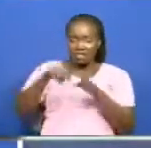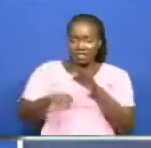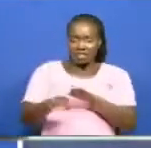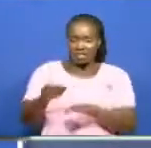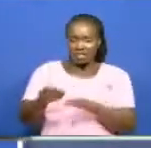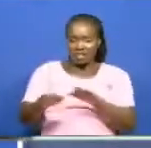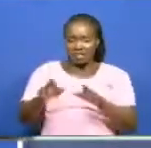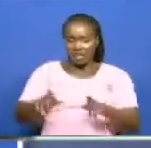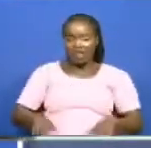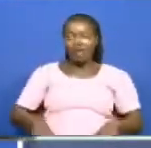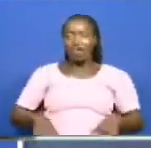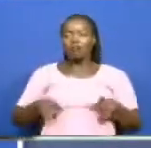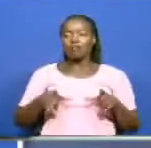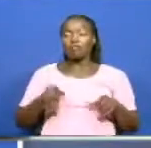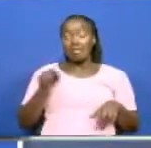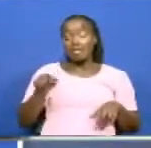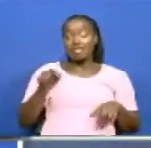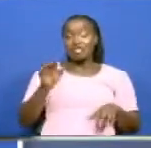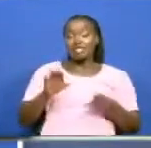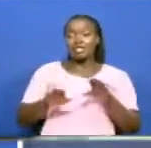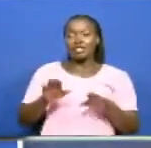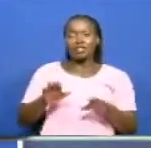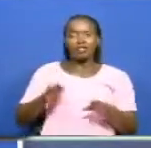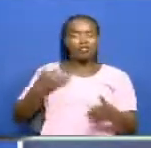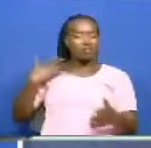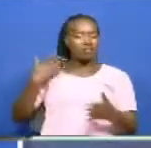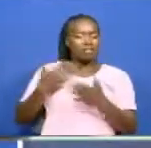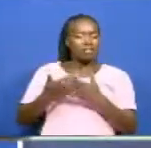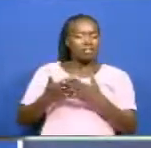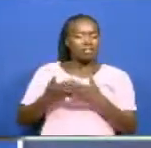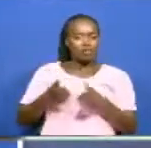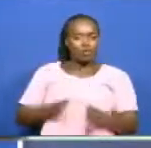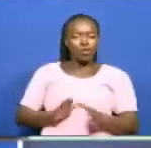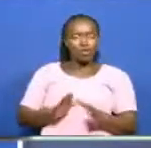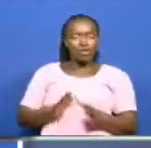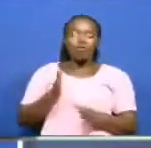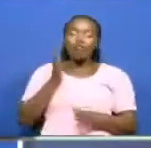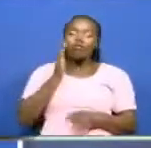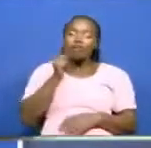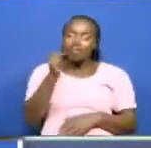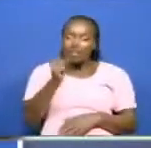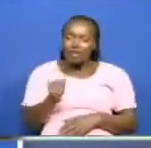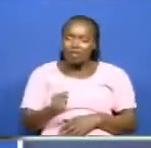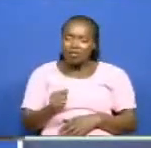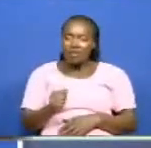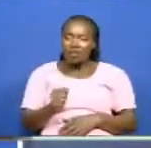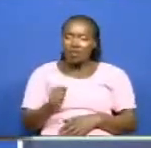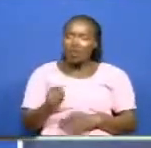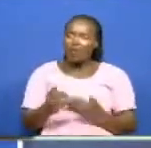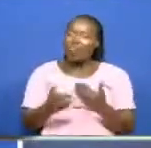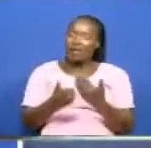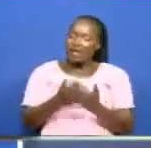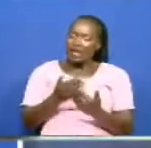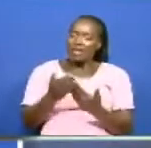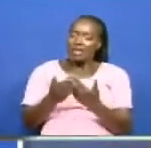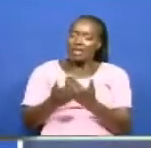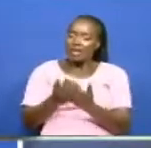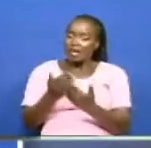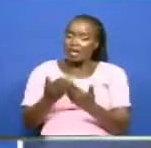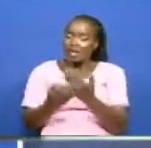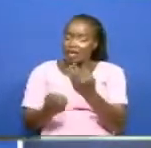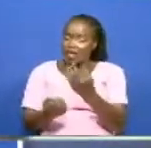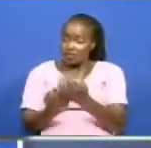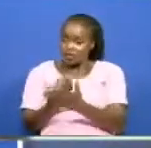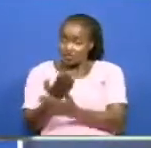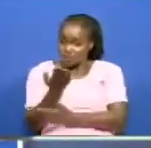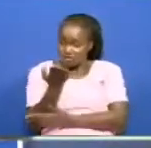ni maisha. Hii bahari toka tuzaliwe na mababu na mababu walitukuza, wa mama zetu wa mababa zetu walikuzwa kwa minajili